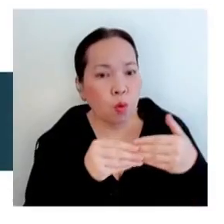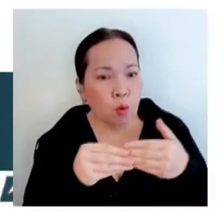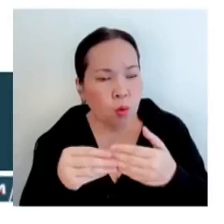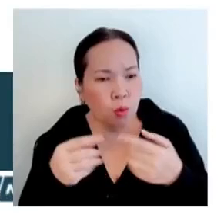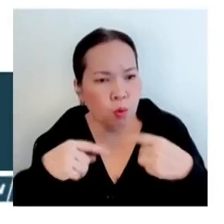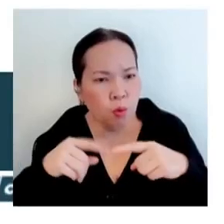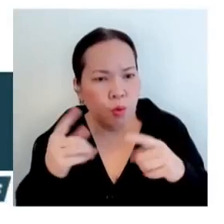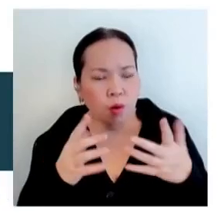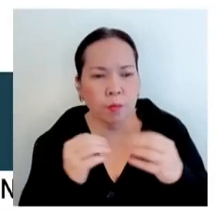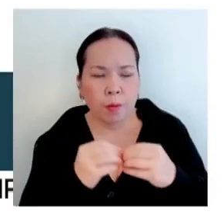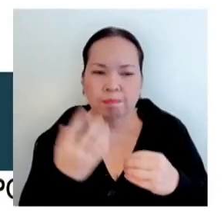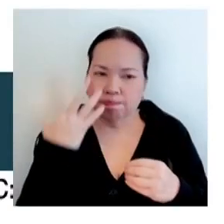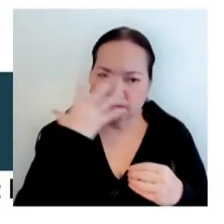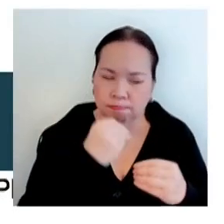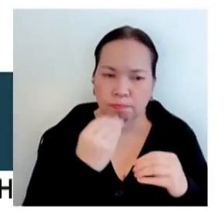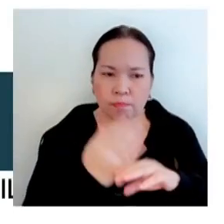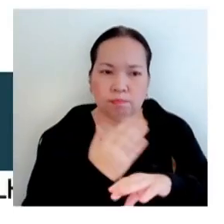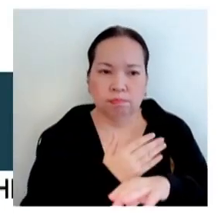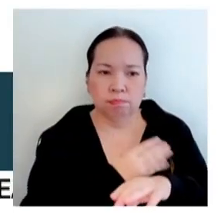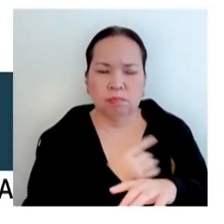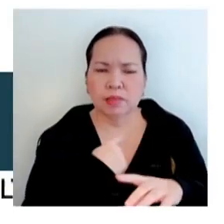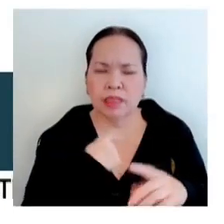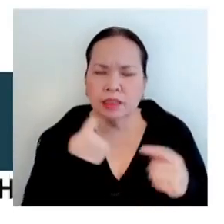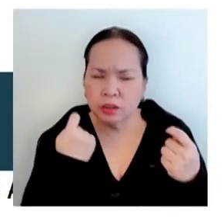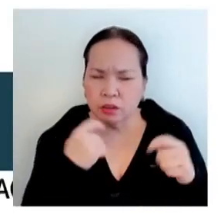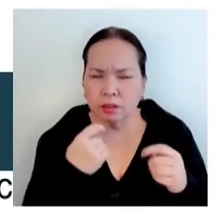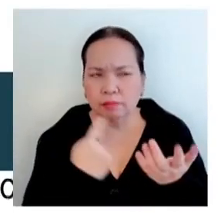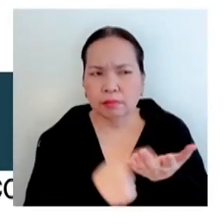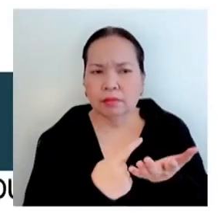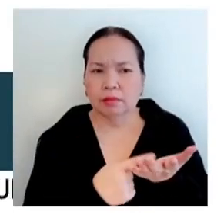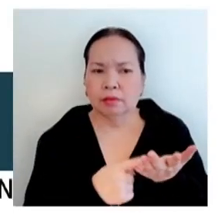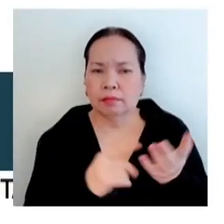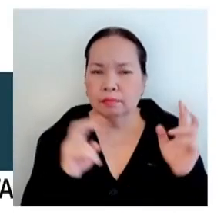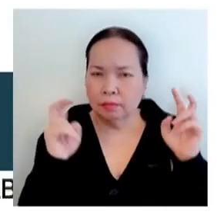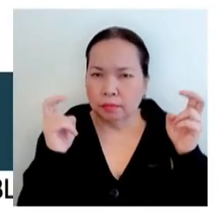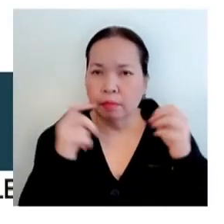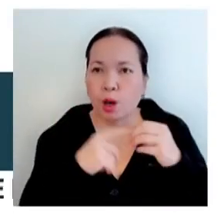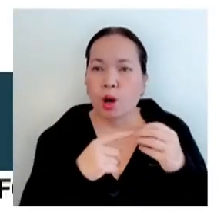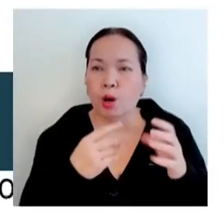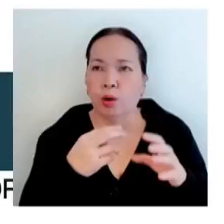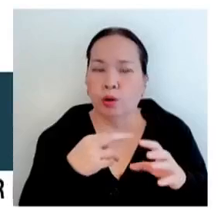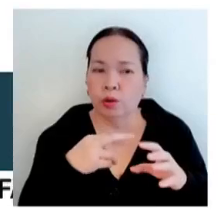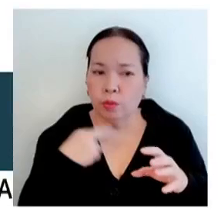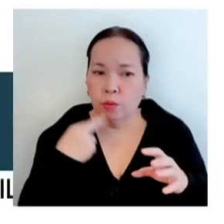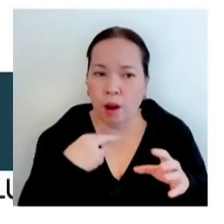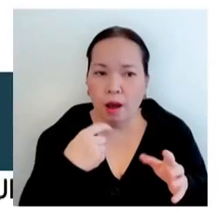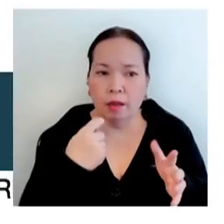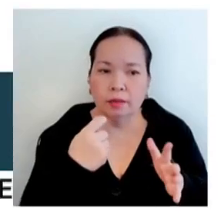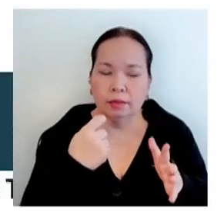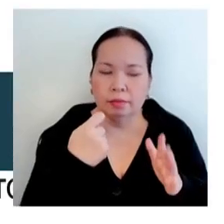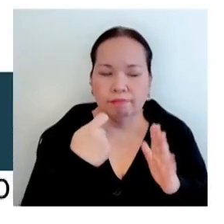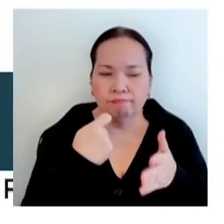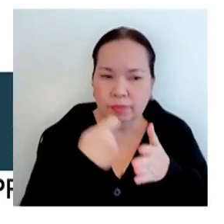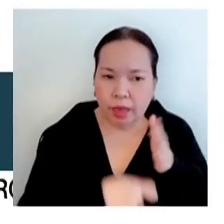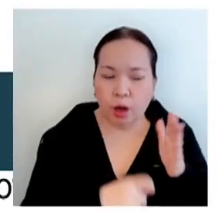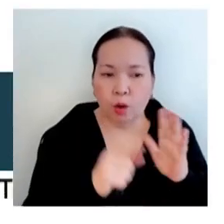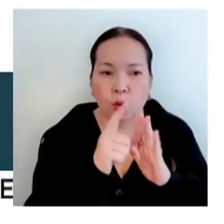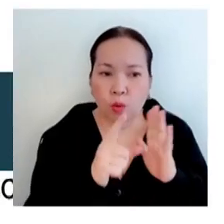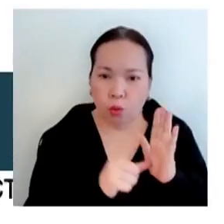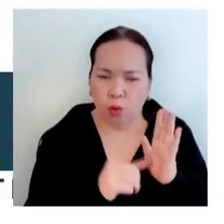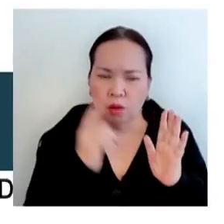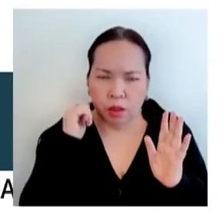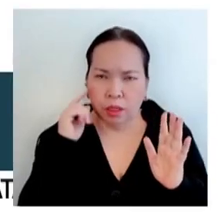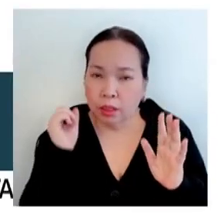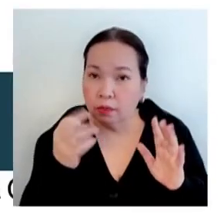Idagdag po natin yung usapin ng rice tariffication law. Tingin niyo ho ba yung review at ang eventual repeal, kung yun ang mangyayari